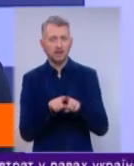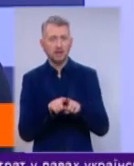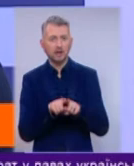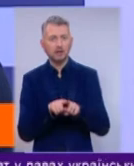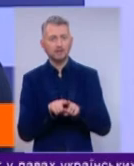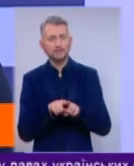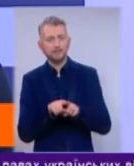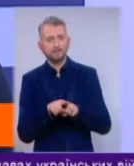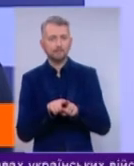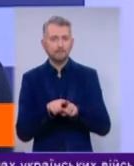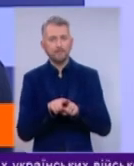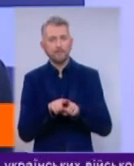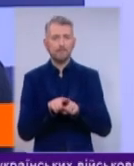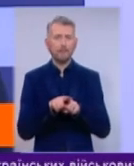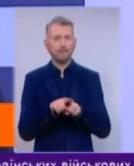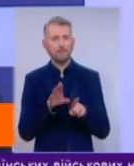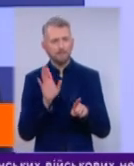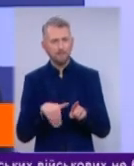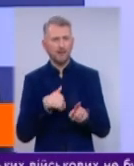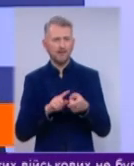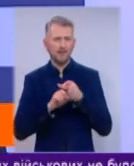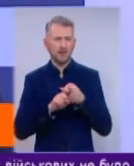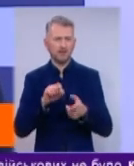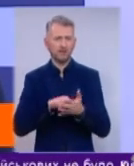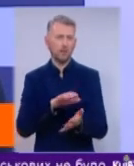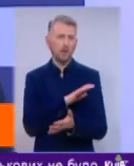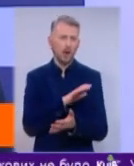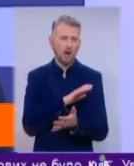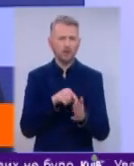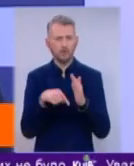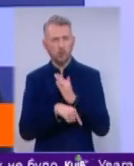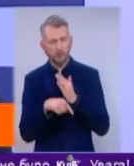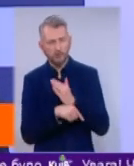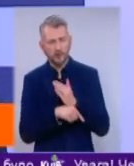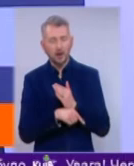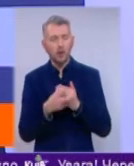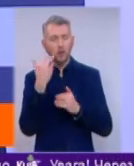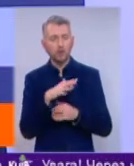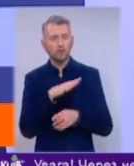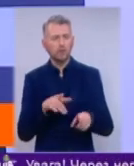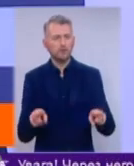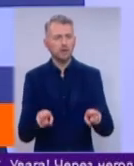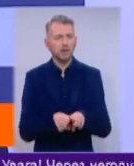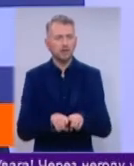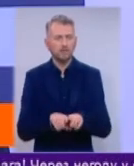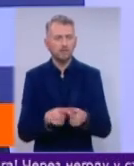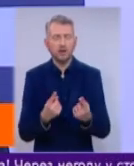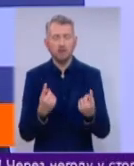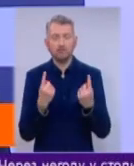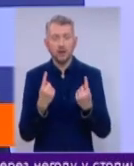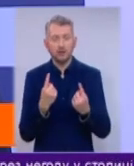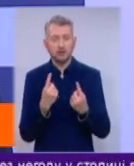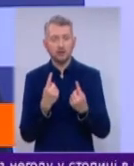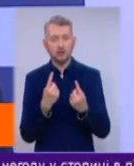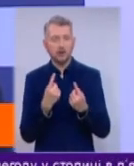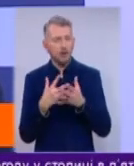своїй залежності від корупції, від олігархів, але все-таки, коли був такий величезний, дуже